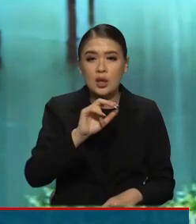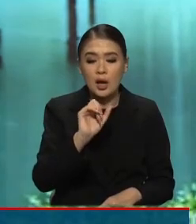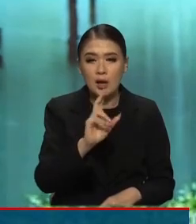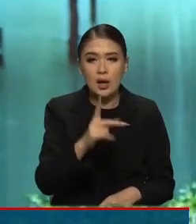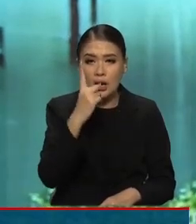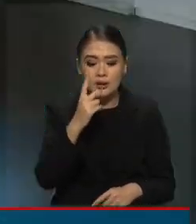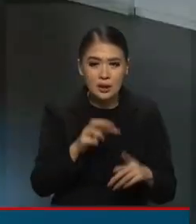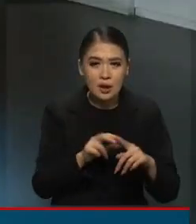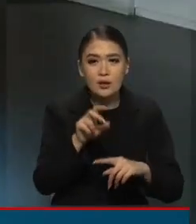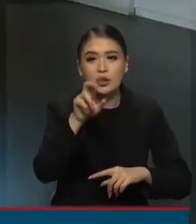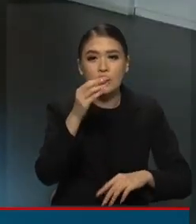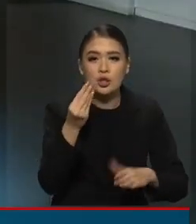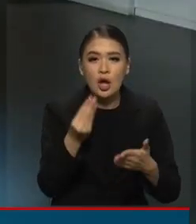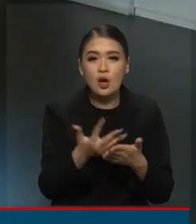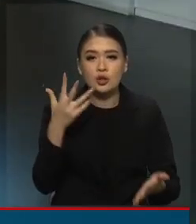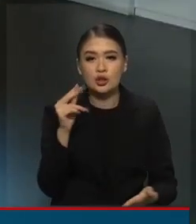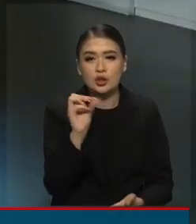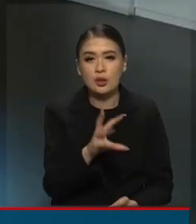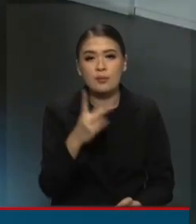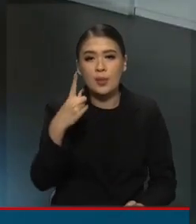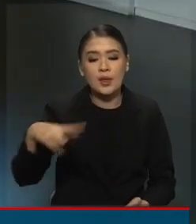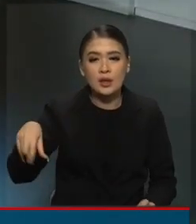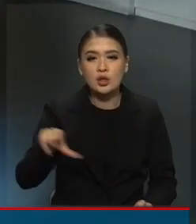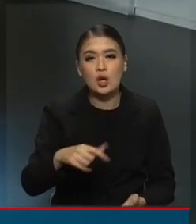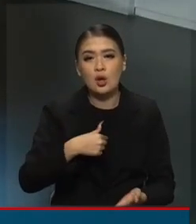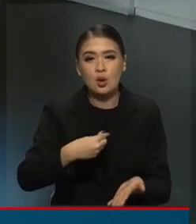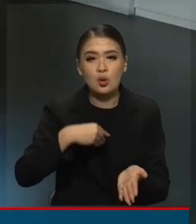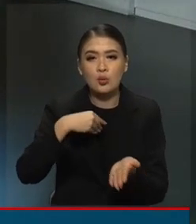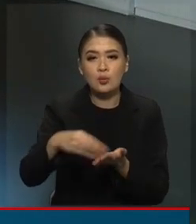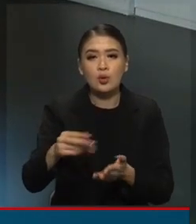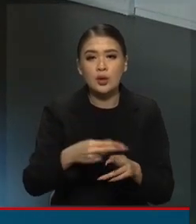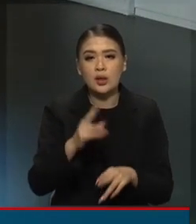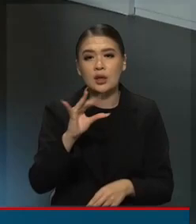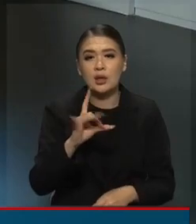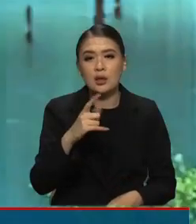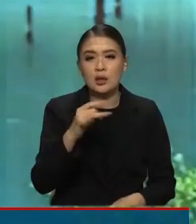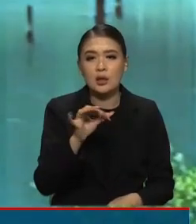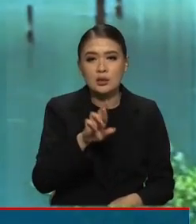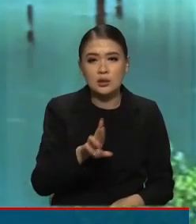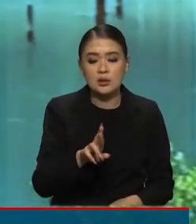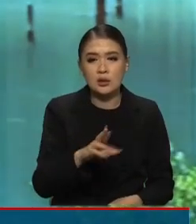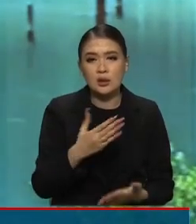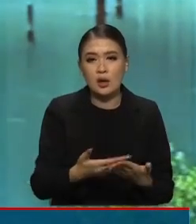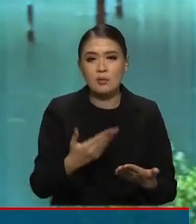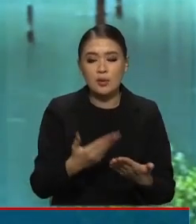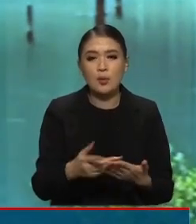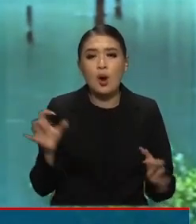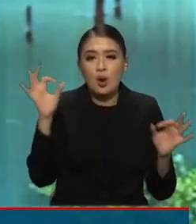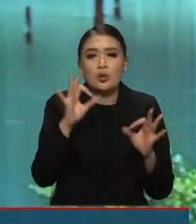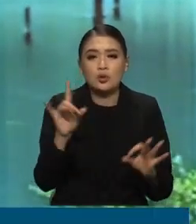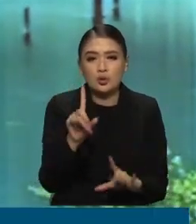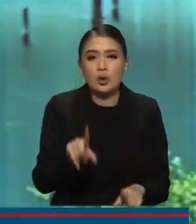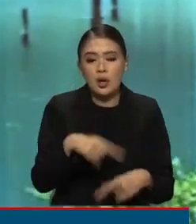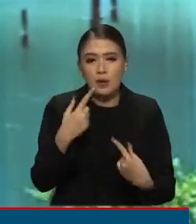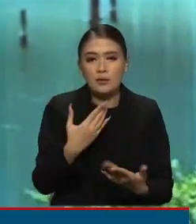подняться, дороже, чем неделю я куплю абонемент в Киргизии на горнолыжную базу. Ну, о чем мы говорим тогда